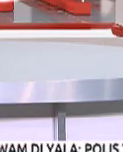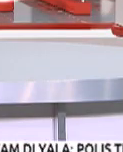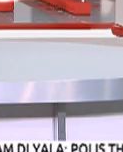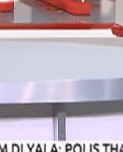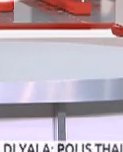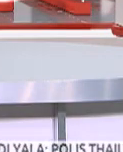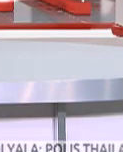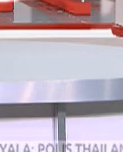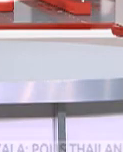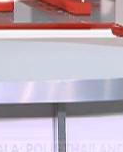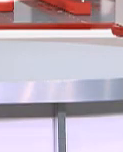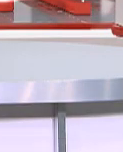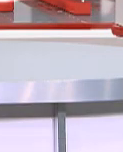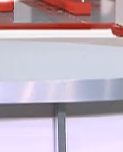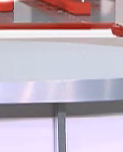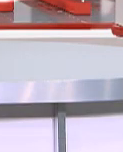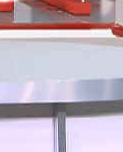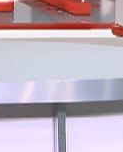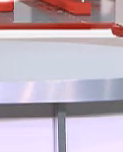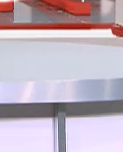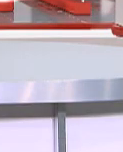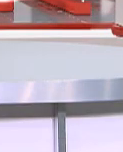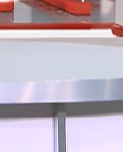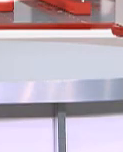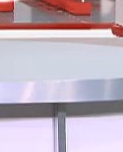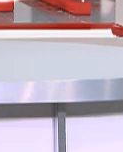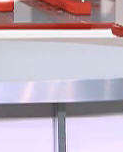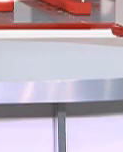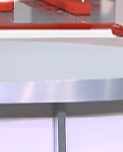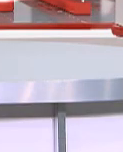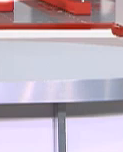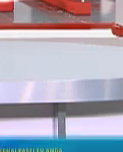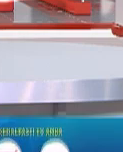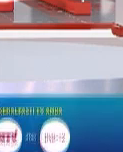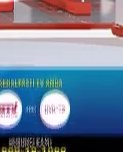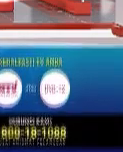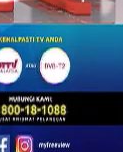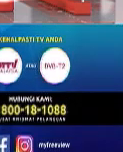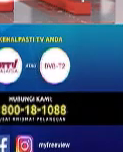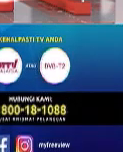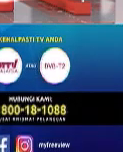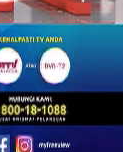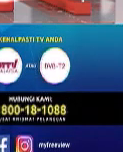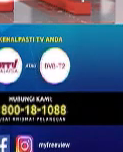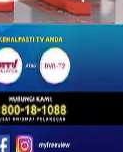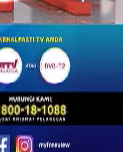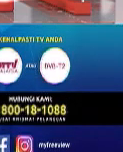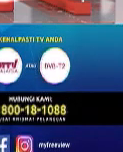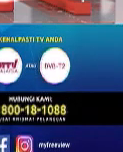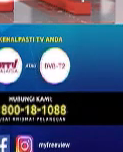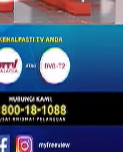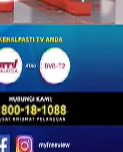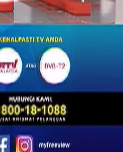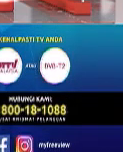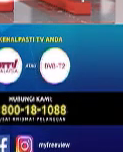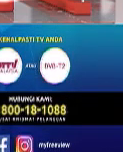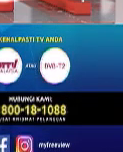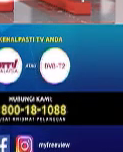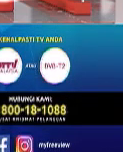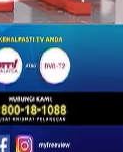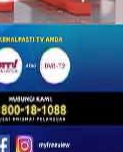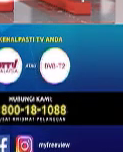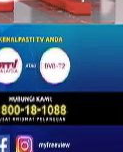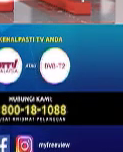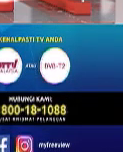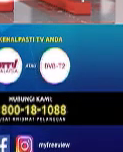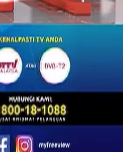Nasional 8 edisi Ahad 10 November berakhir di sini. Bagi anda yang ingin mendapatkan transmisi My Freeview Digital TV, anda boleh